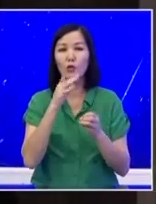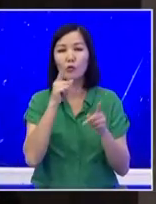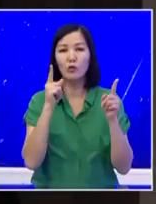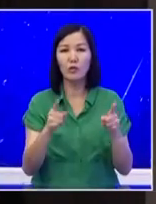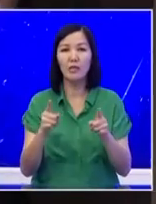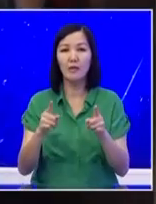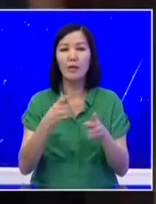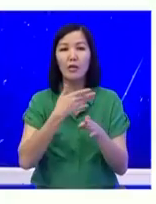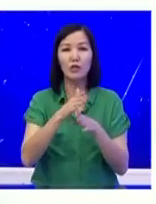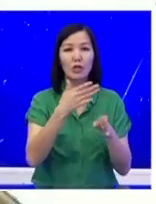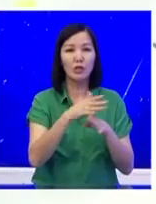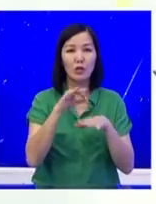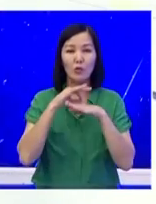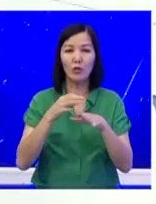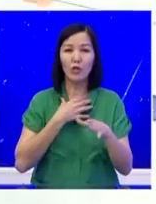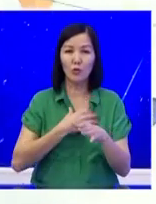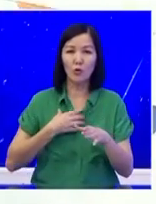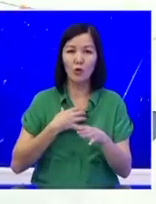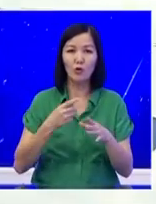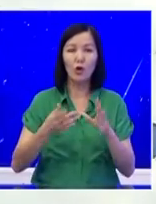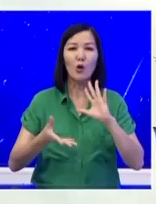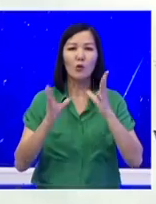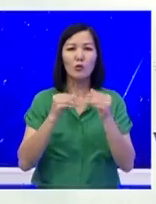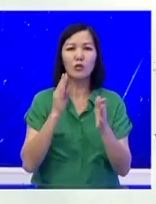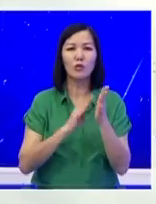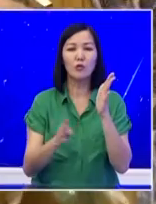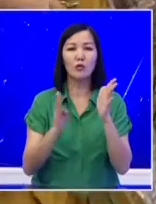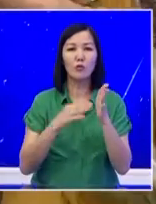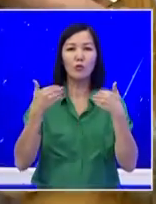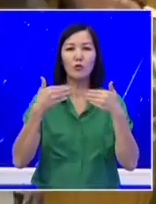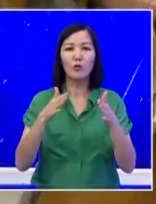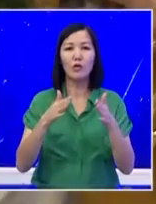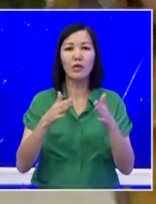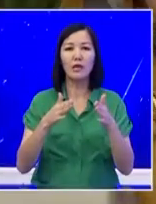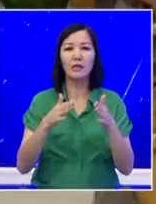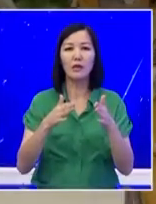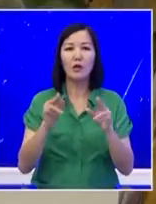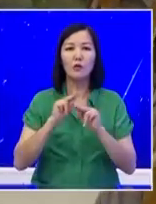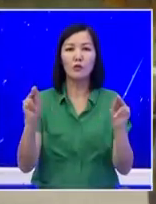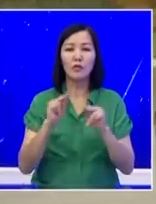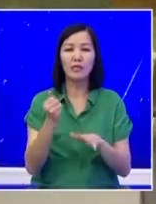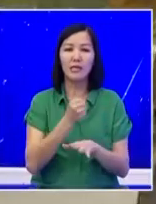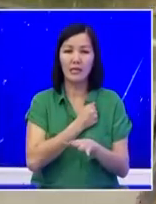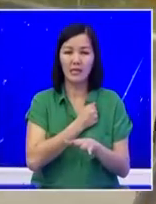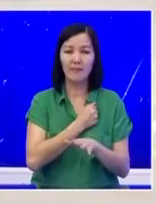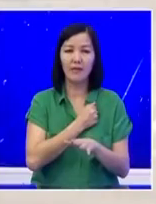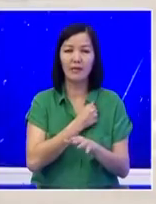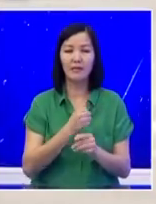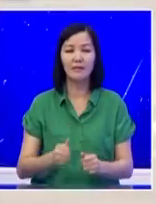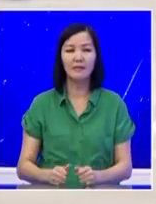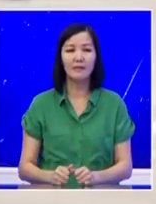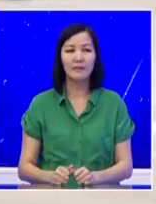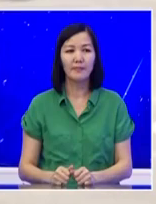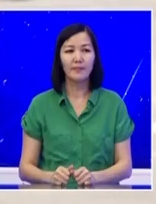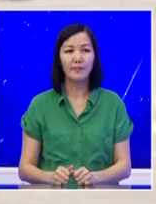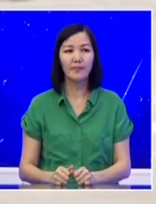жиындары жеке-жеке өтті. Толқытты көпті. Ұзын саны 99 түлек ұшып кетіп барады. Ұстаздары қимай жүр. Енді